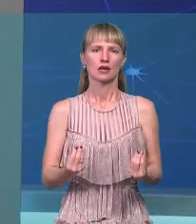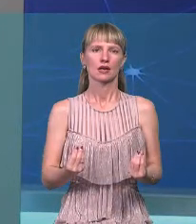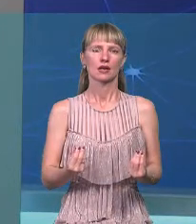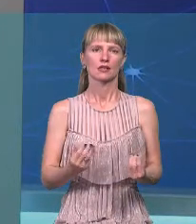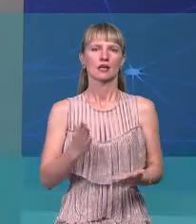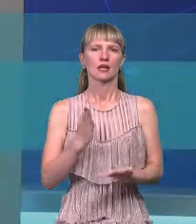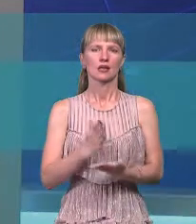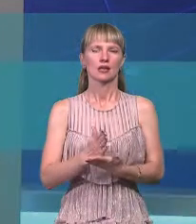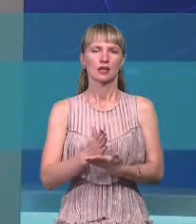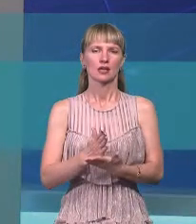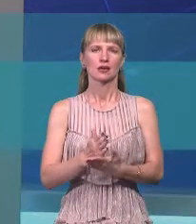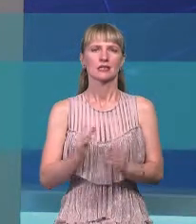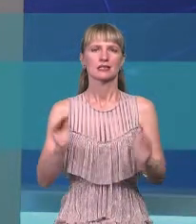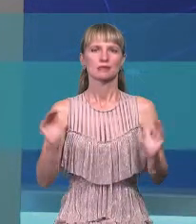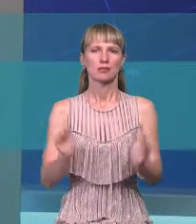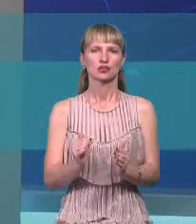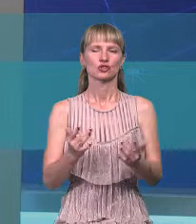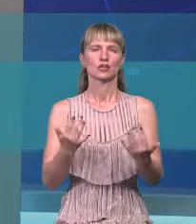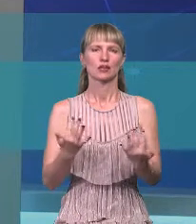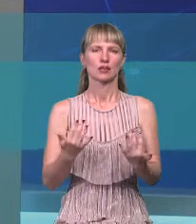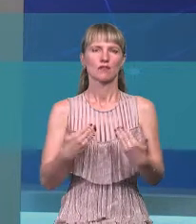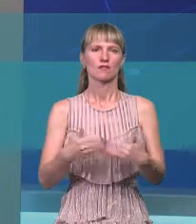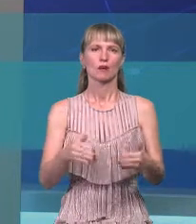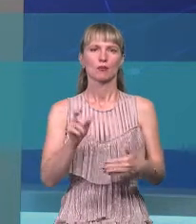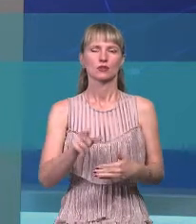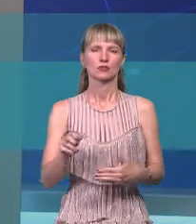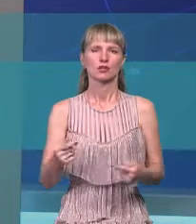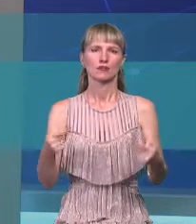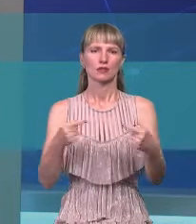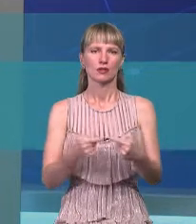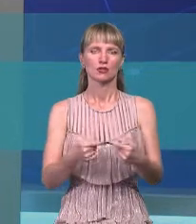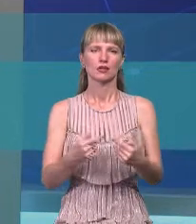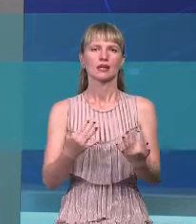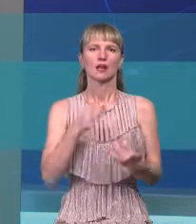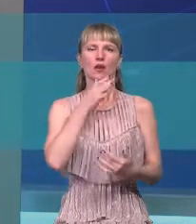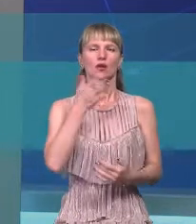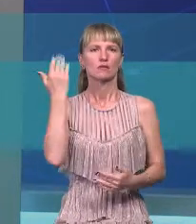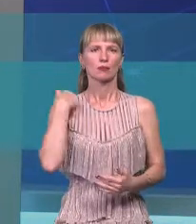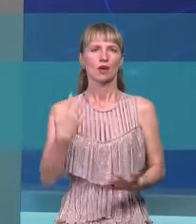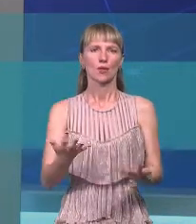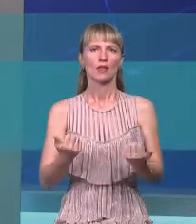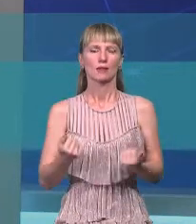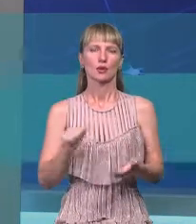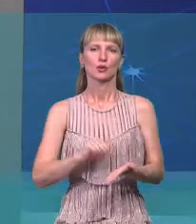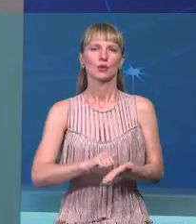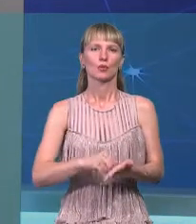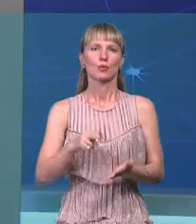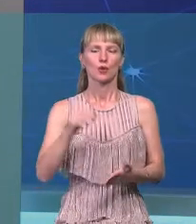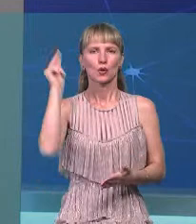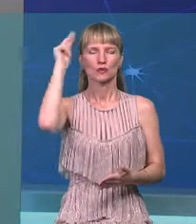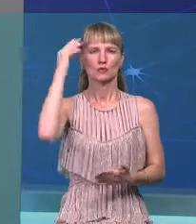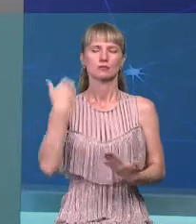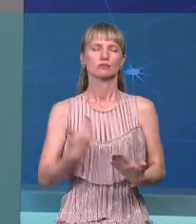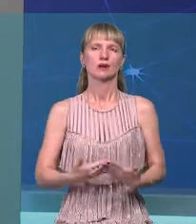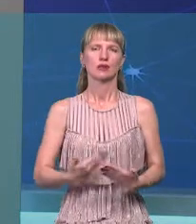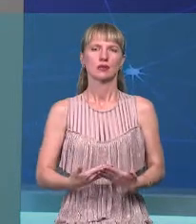демографічна криза. У нас зменшення кількості випускників є однозначно. Якщо кілька років тому ми отримували документи про освіту